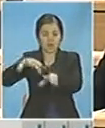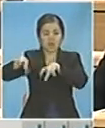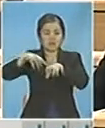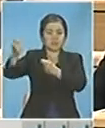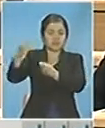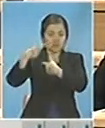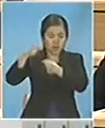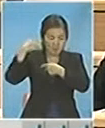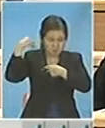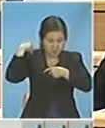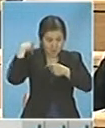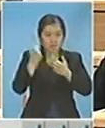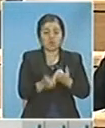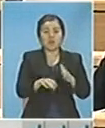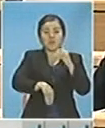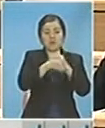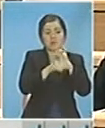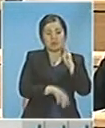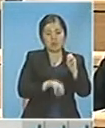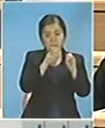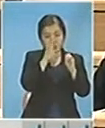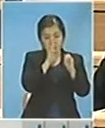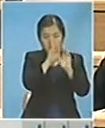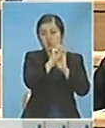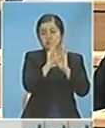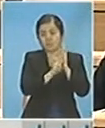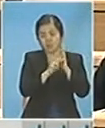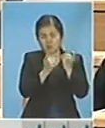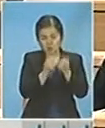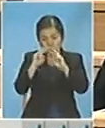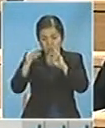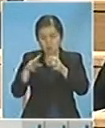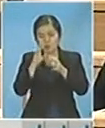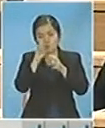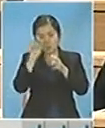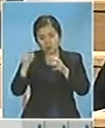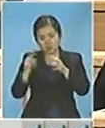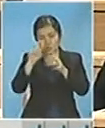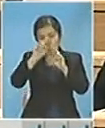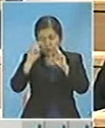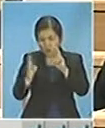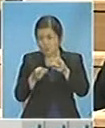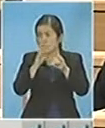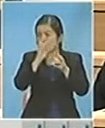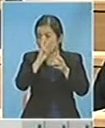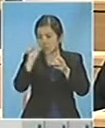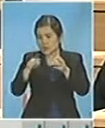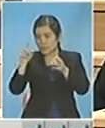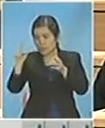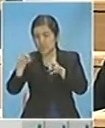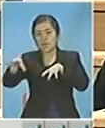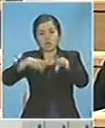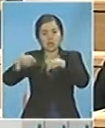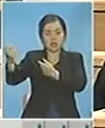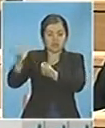ก็ให้ไปเพิ่มเติมในมาตรา7ให้เป็นวงเล็บ 6/1 นะคะให้จัดสวัสดิการและ